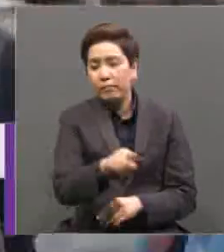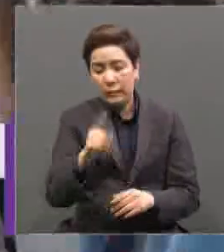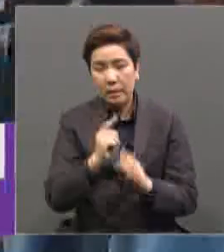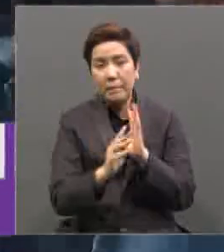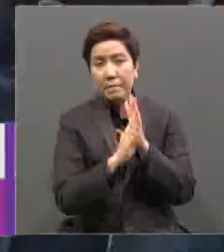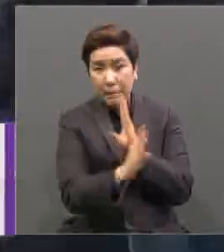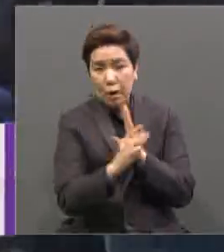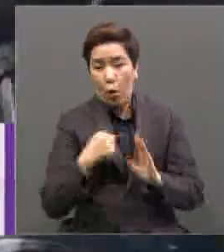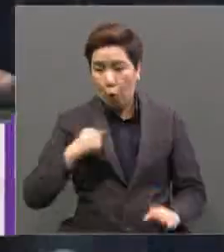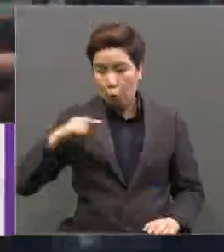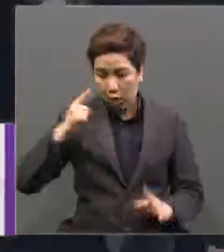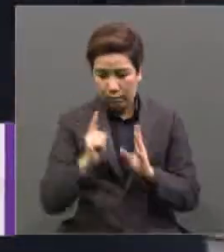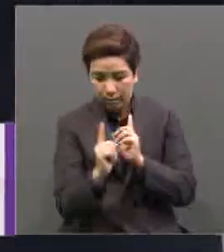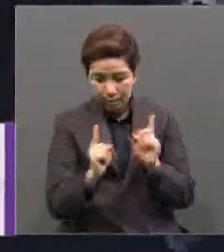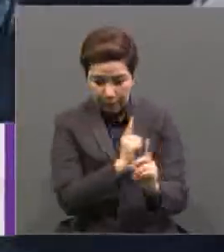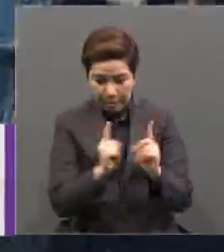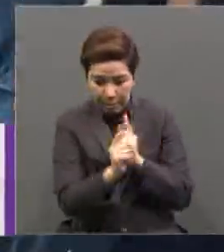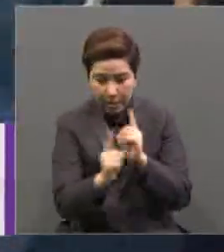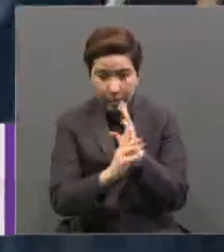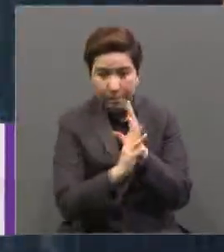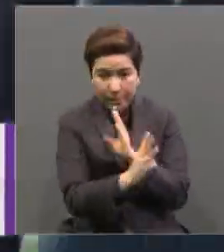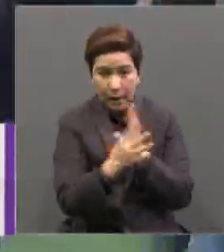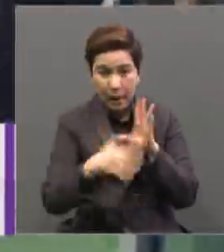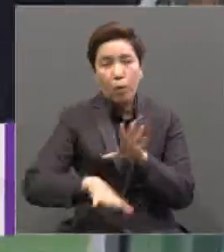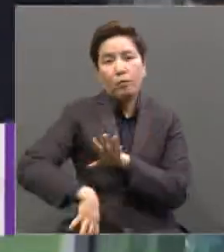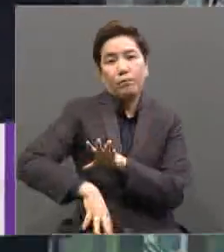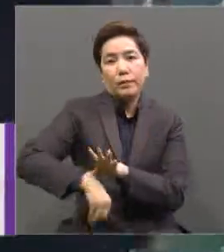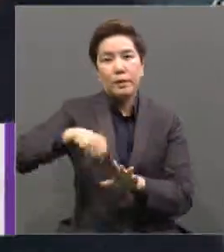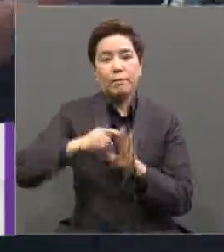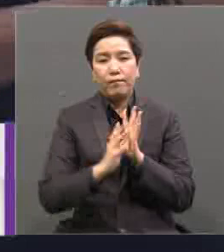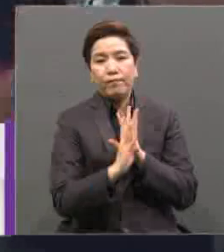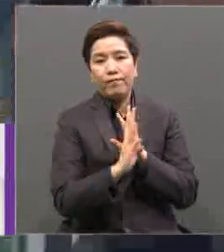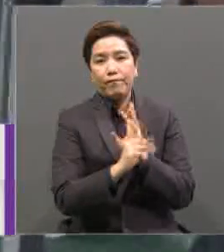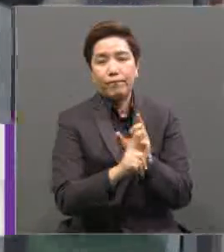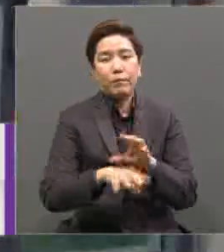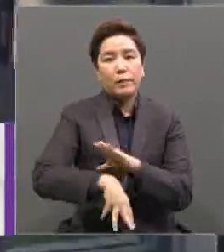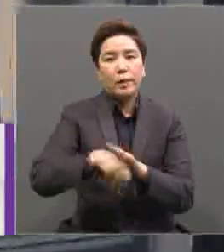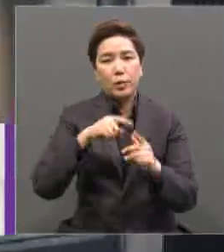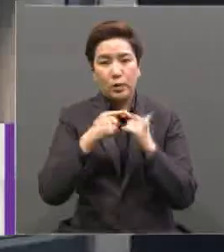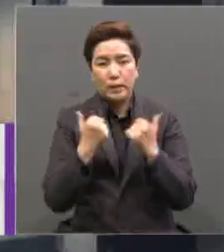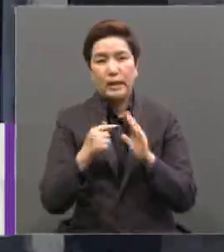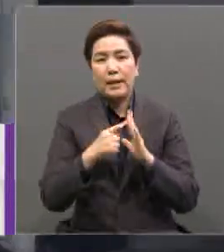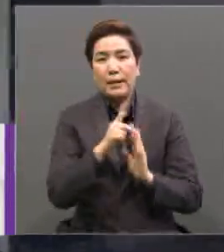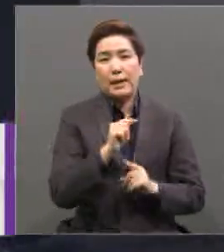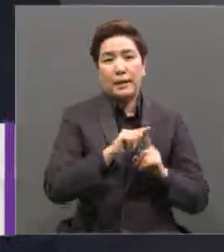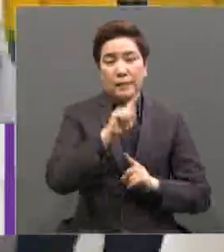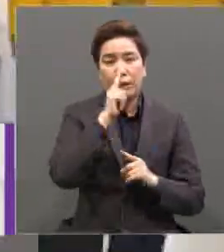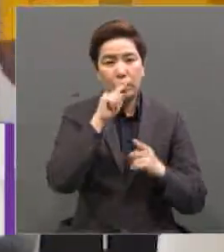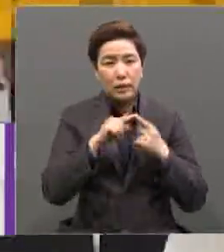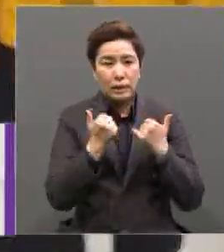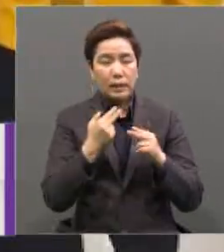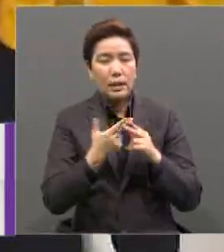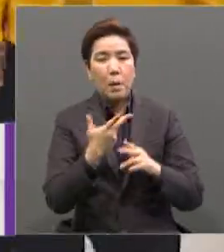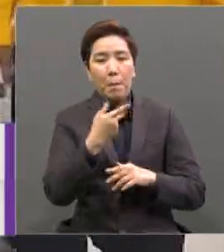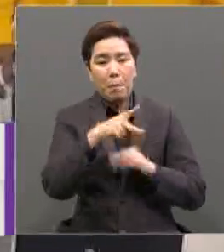ากลำดับก่อนหลังก่อนที่จะมีการจับสลากหมายเลขประจำตัวโดยผลการจับสลากนะคะเขตที่1ค่ะปรากฏว่านาย